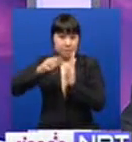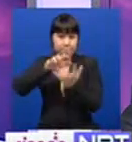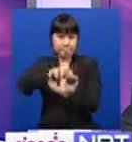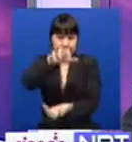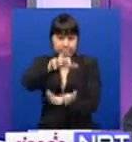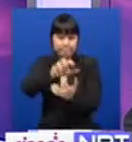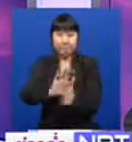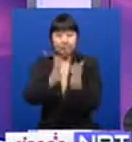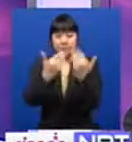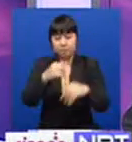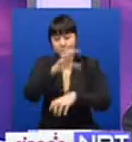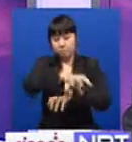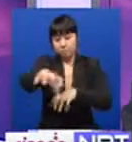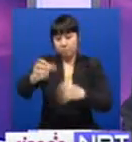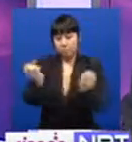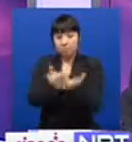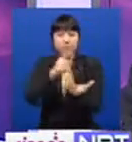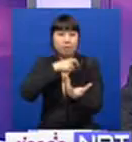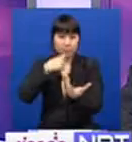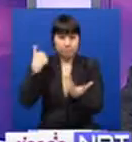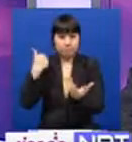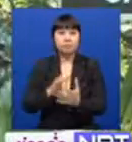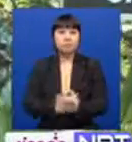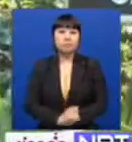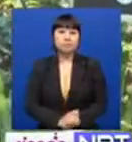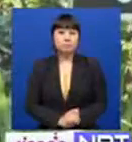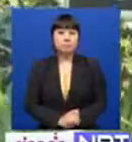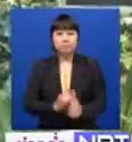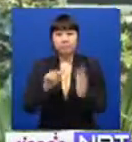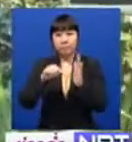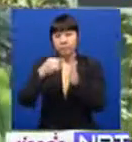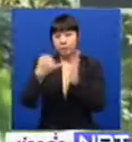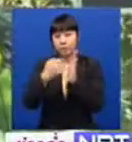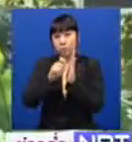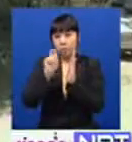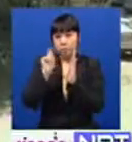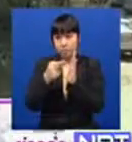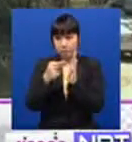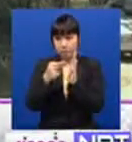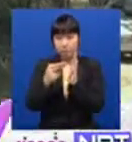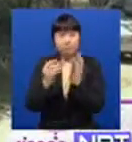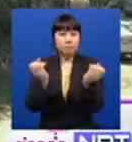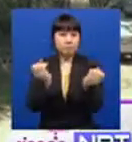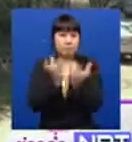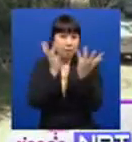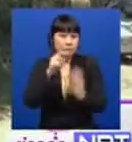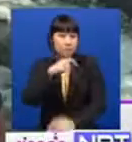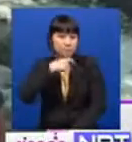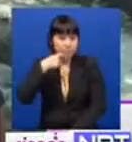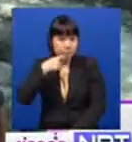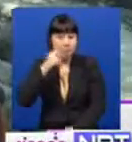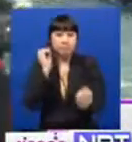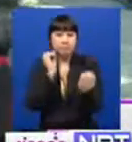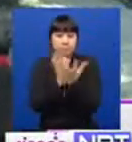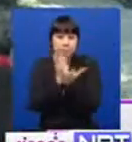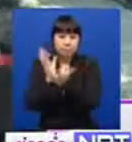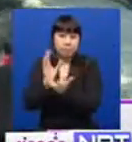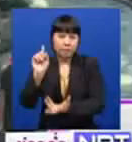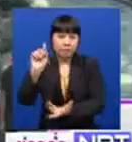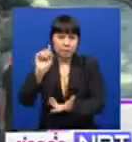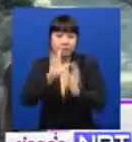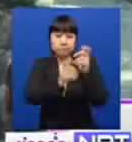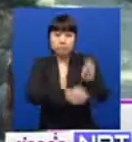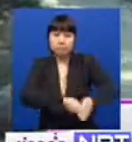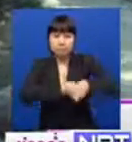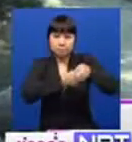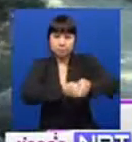ที่ยังคงประสบกับปัญหาภัยแล้งไปเริ่มที่จังหวัดอุทัยธานีสถานการณ์ภัยแล้งนอกจากจะส่งผลกระทบต่อภาคการเก